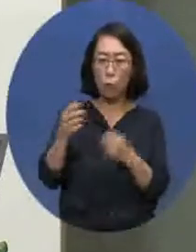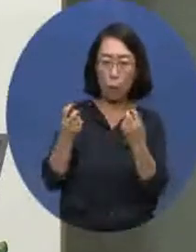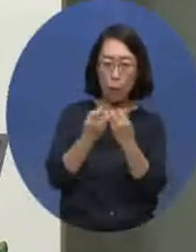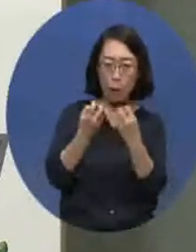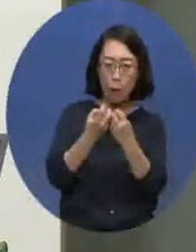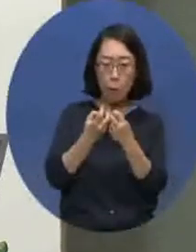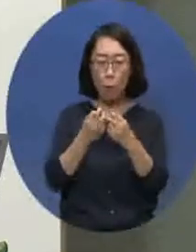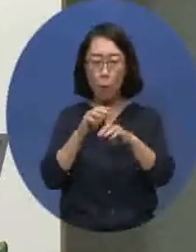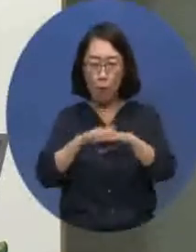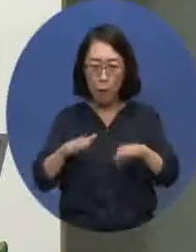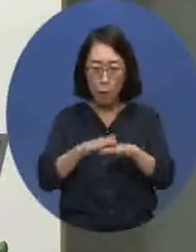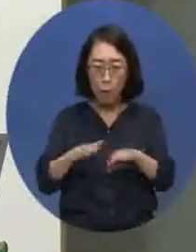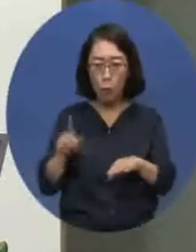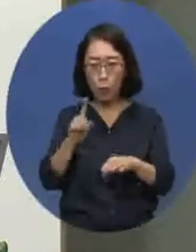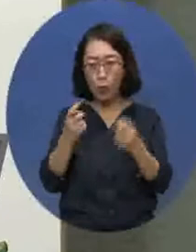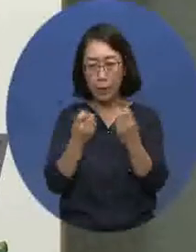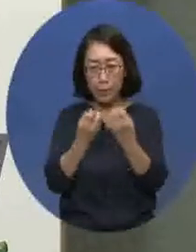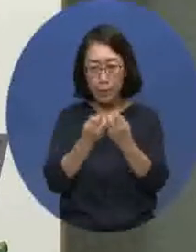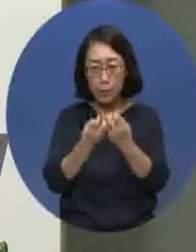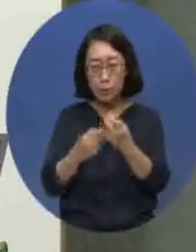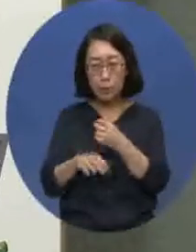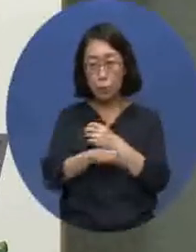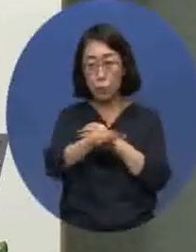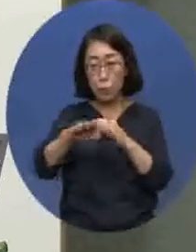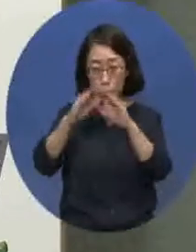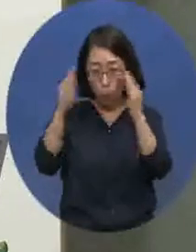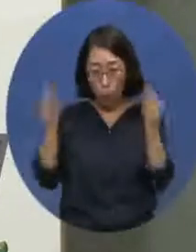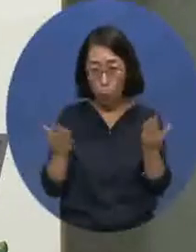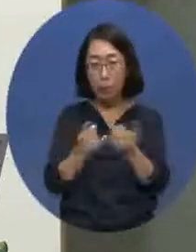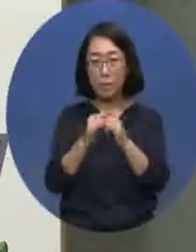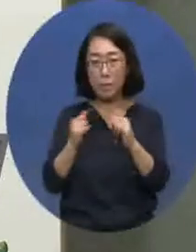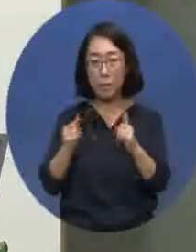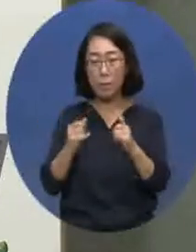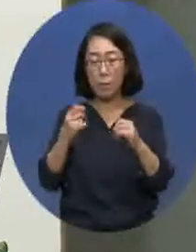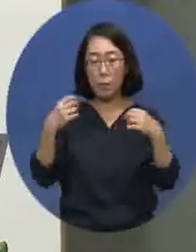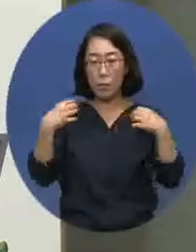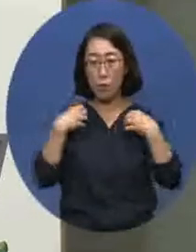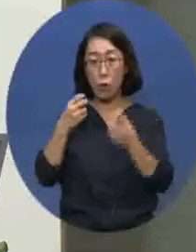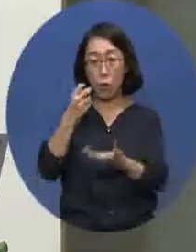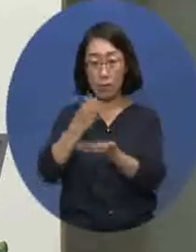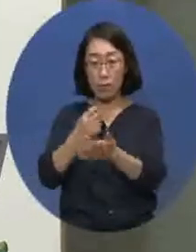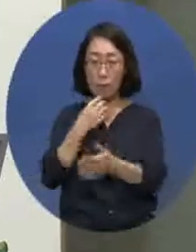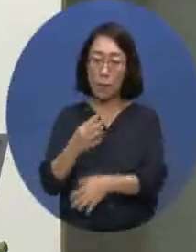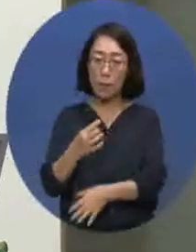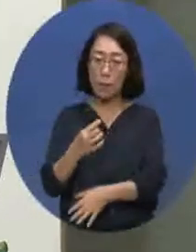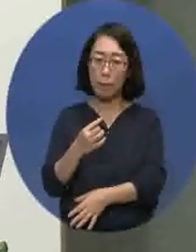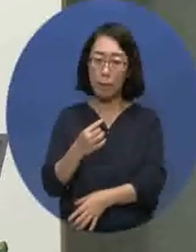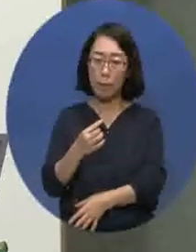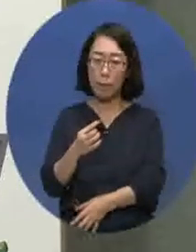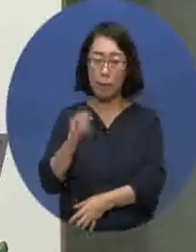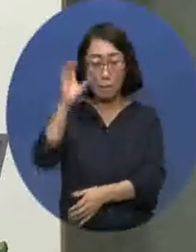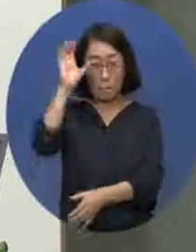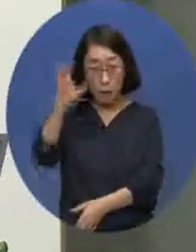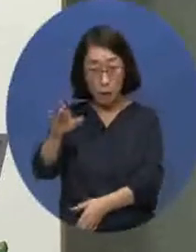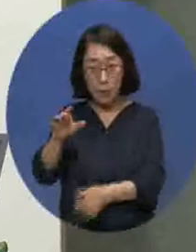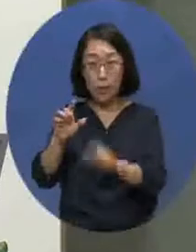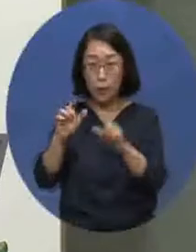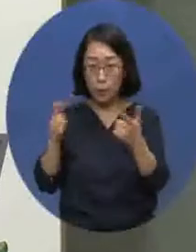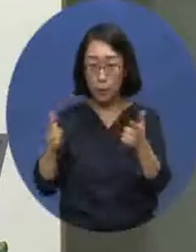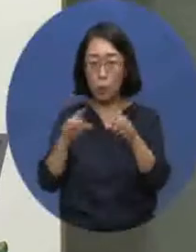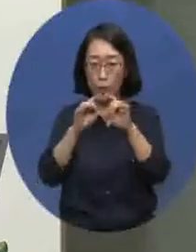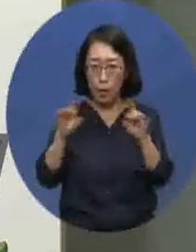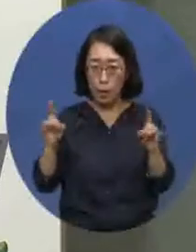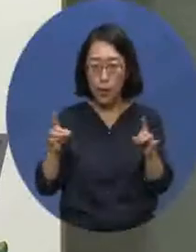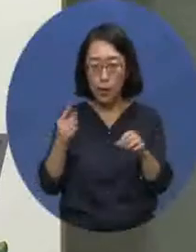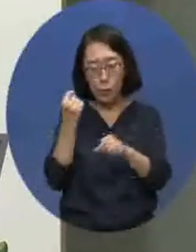나가야 할 것인가 이제는 좀 국민 모두가 정책만 의지할 것이 아니라 각 개개 이미 이용구